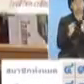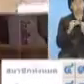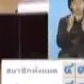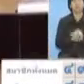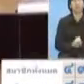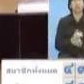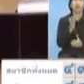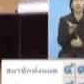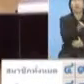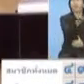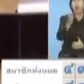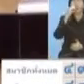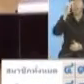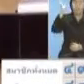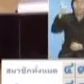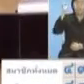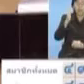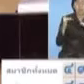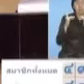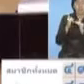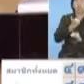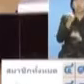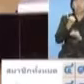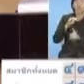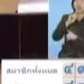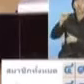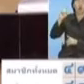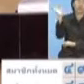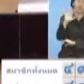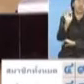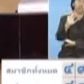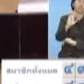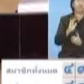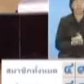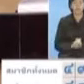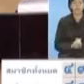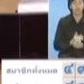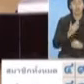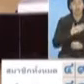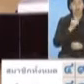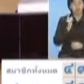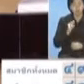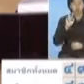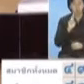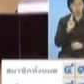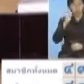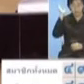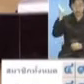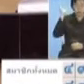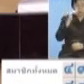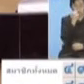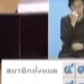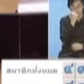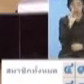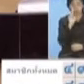วทีที่ให้พูดแล้วไปทำละเมิดสิทธิ์บุคคลอื่นแล้วไปฟ้องเนี่ยไม่ได้นะครับเราต้องพึงระมัดระวังสิทธิ์ของบุคคลภายน